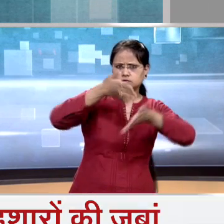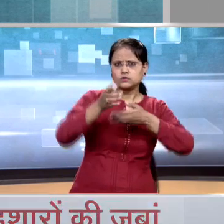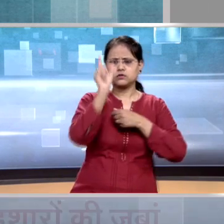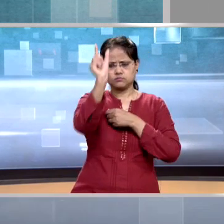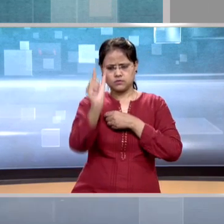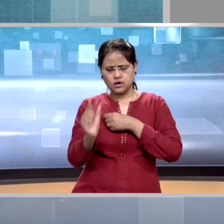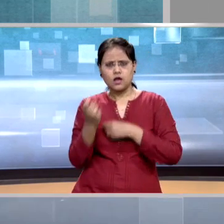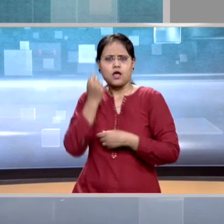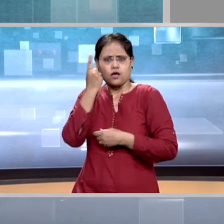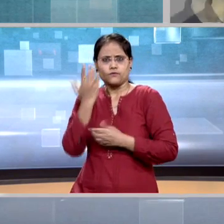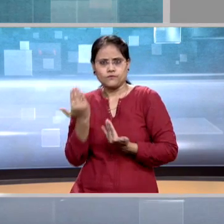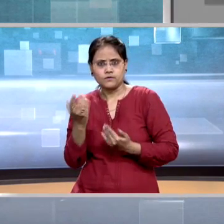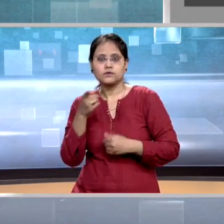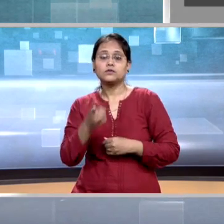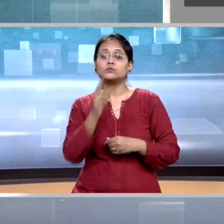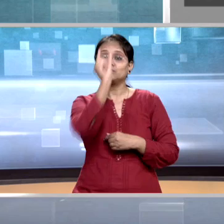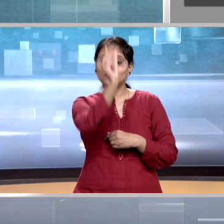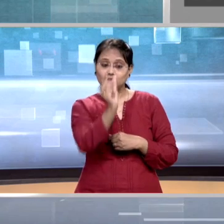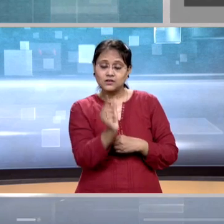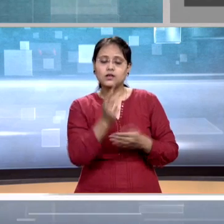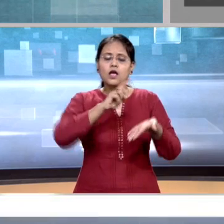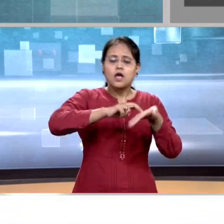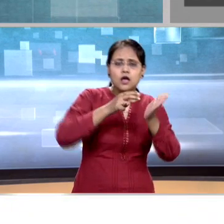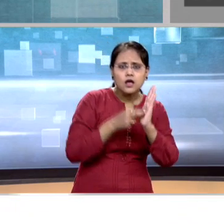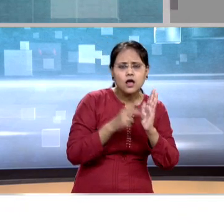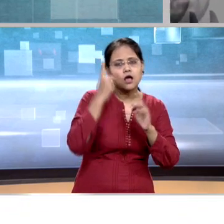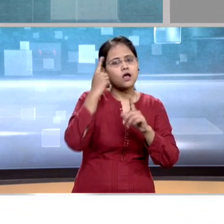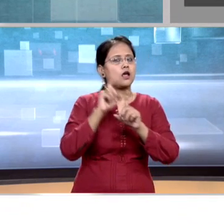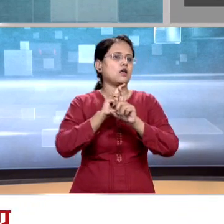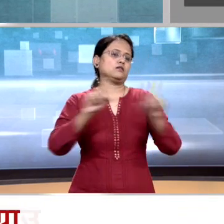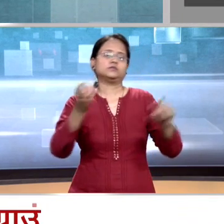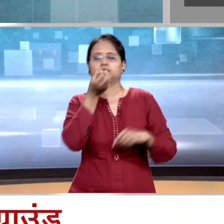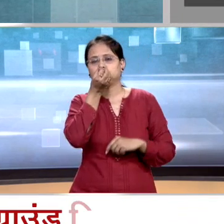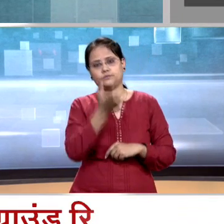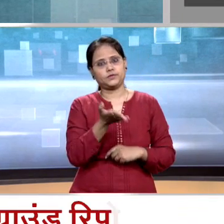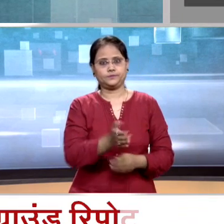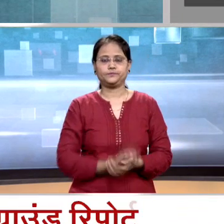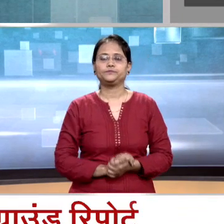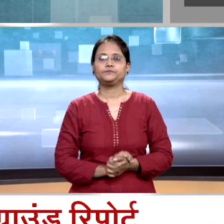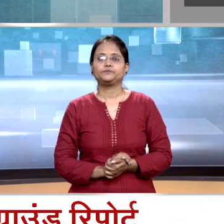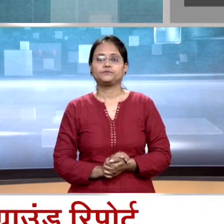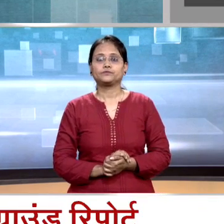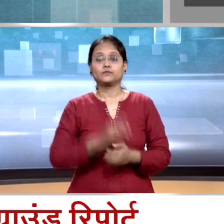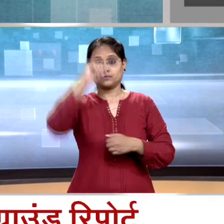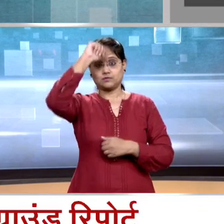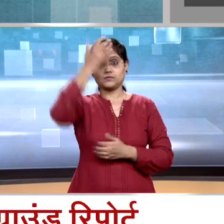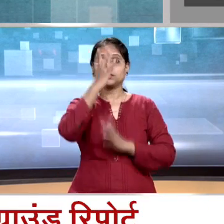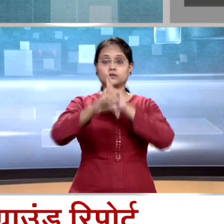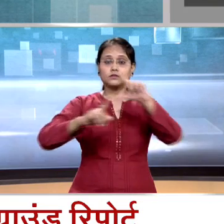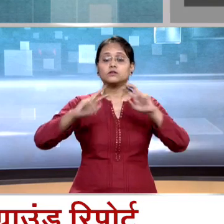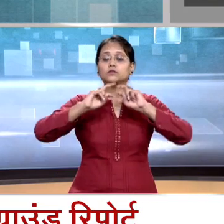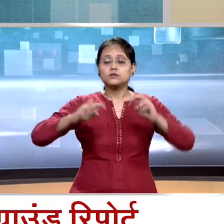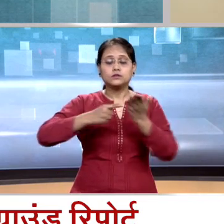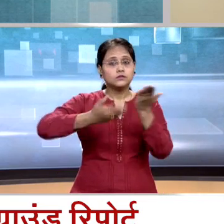में शब्दों को समझ पाएंगे, बल्कि शब्दों के अर्थ जानने में भी उन्हें आसानी होगी। इंडियन साइन